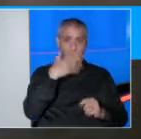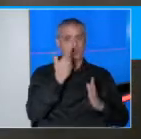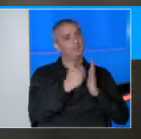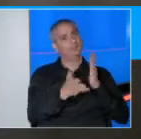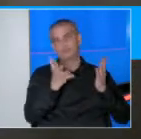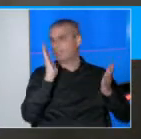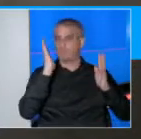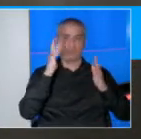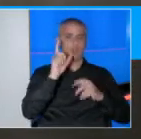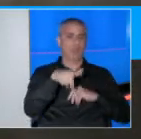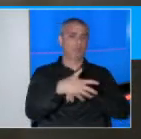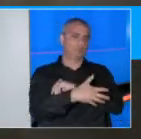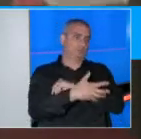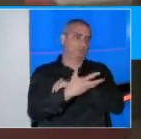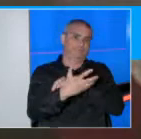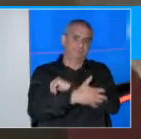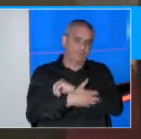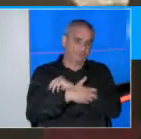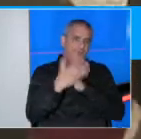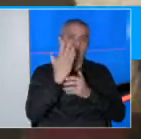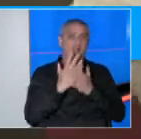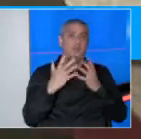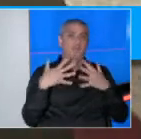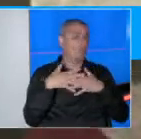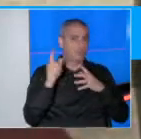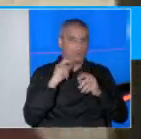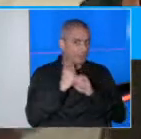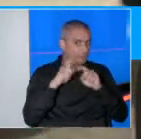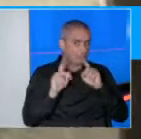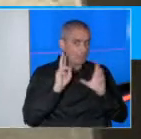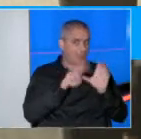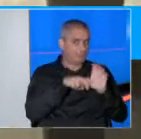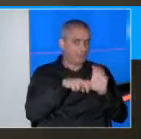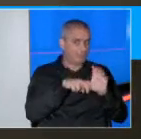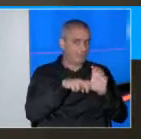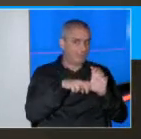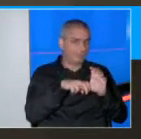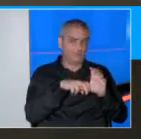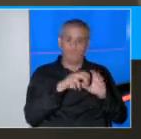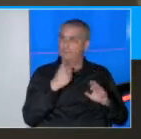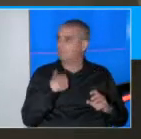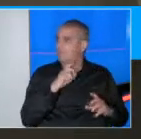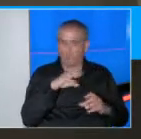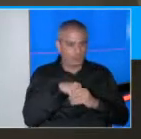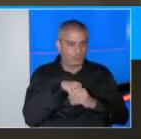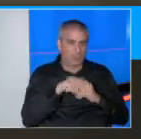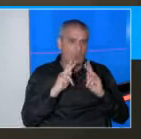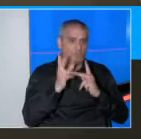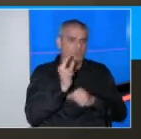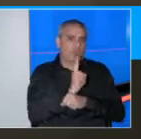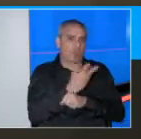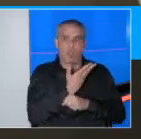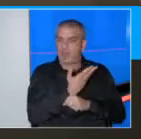יחסר לשכבות באוכלוסייה ולחלקים באוכלוסייה, אתם לא עושים טעות שאתם לא מצטרפים ונהיים שרים? אנחנו לא חלק מקבוצה של